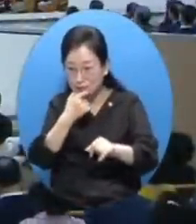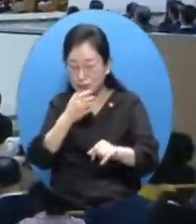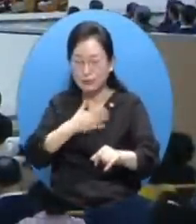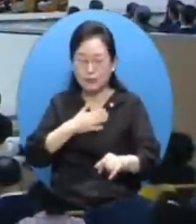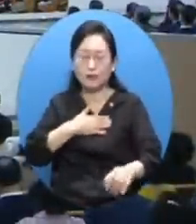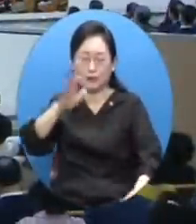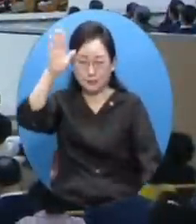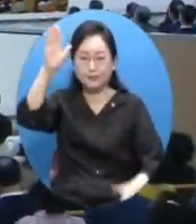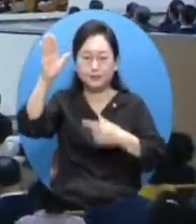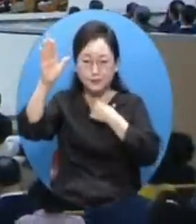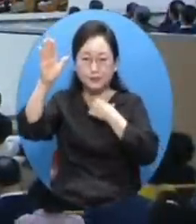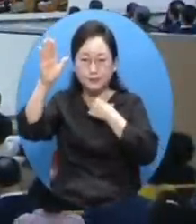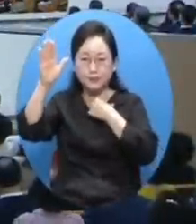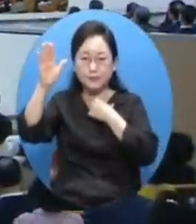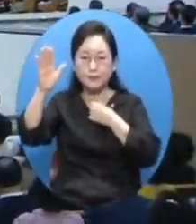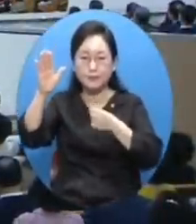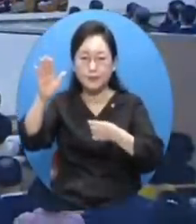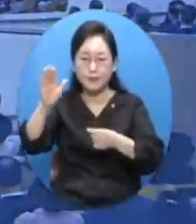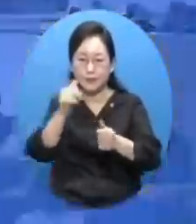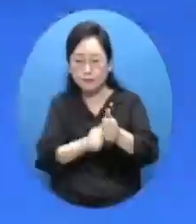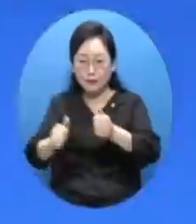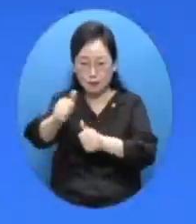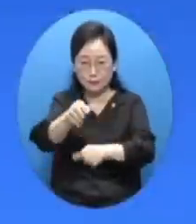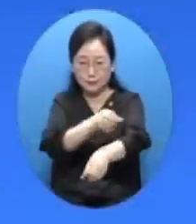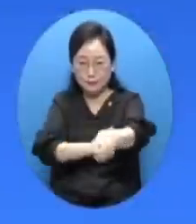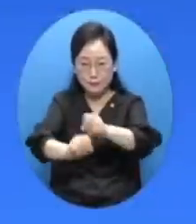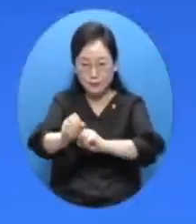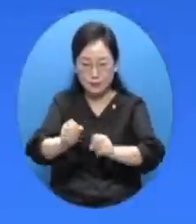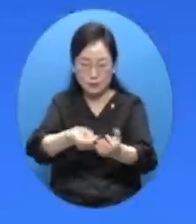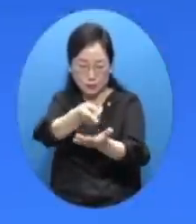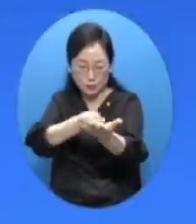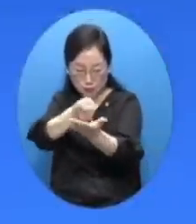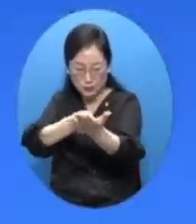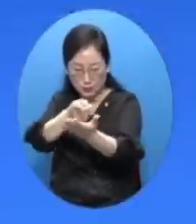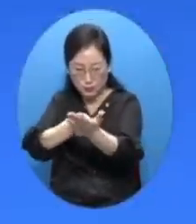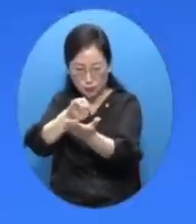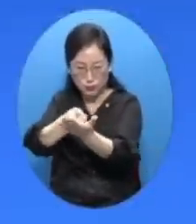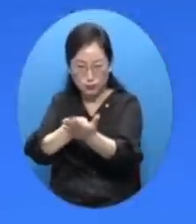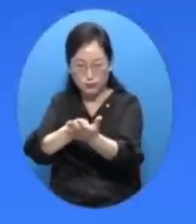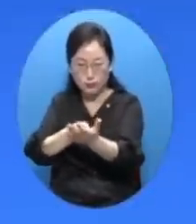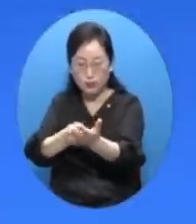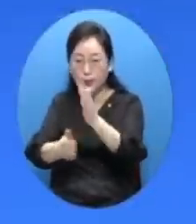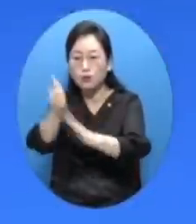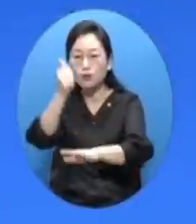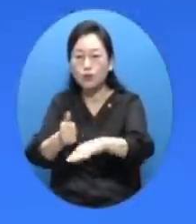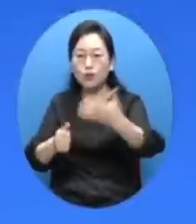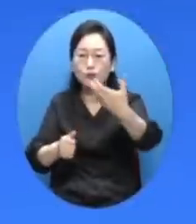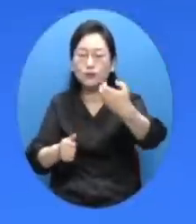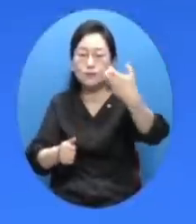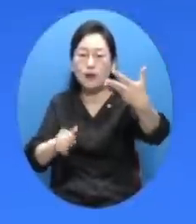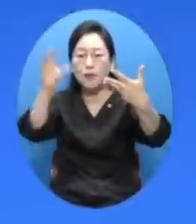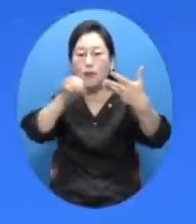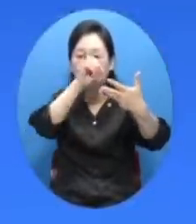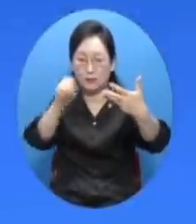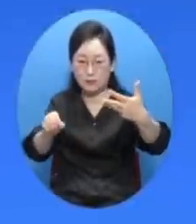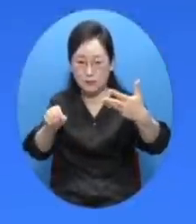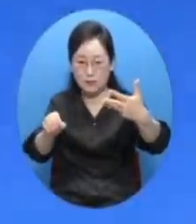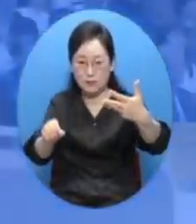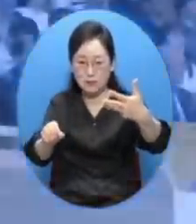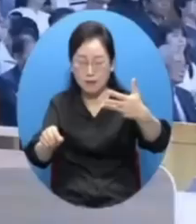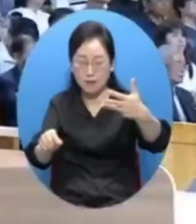자원해서 앞장서 팀을 꾸려서 수술을 해서 성공률 98%까지 올린 귀한